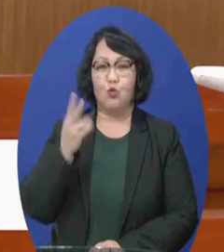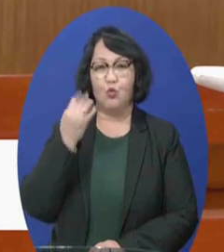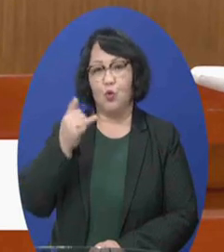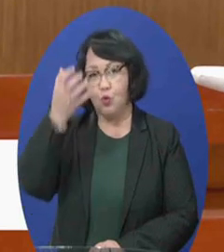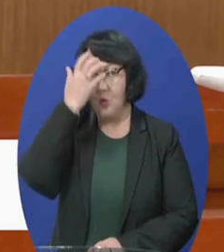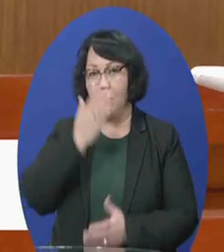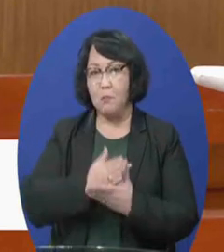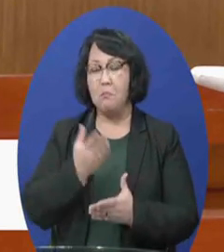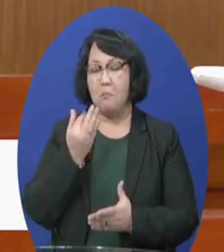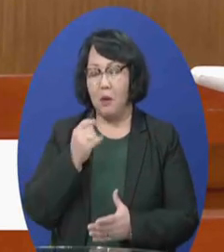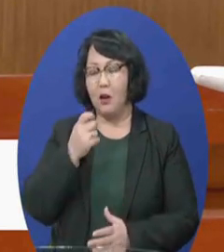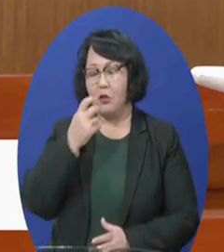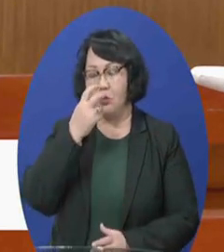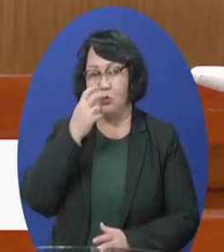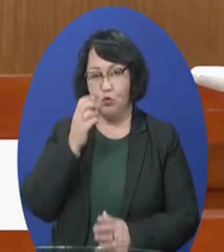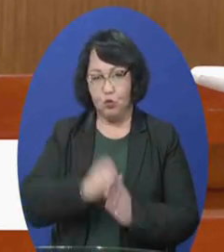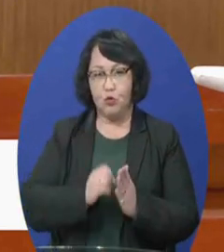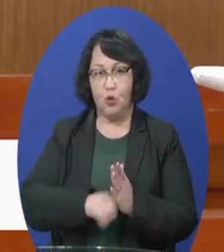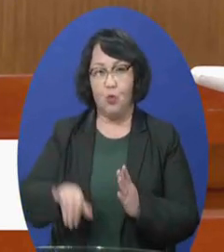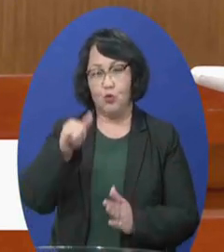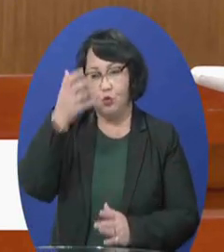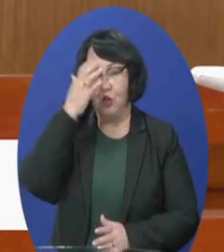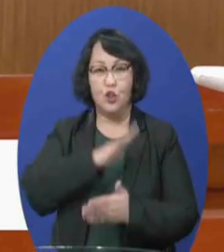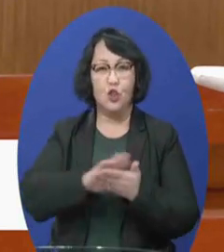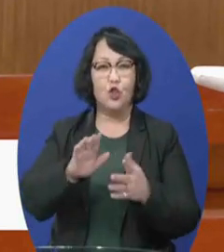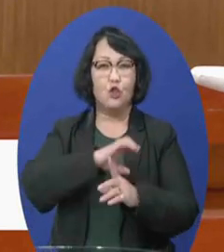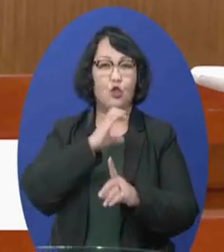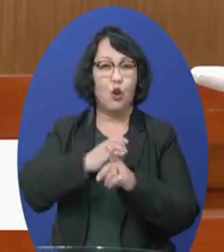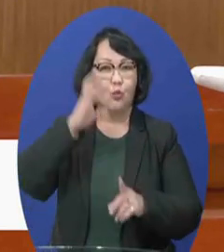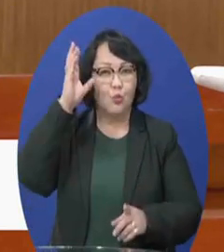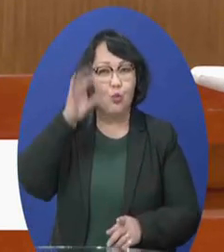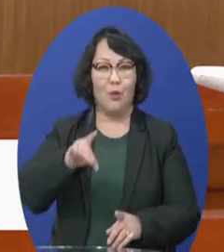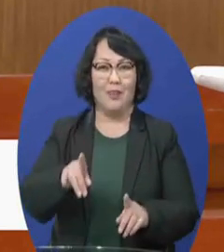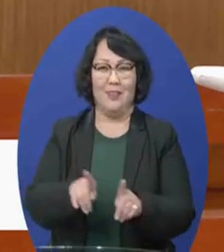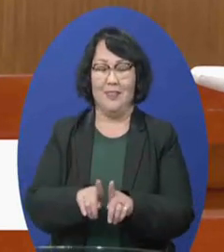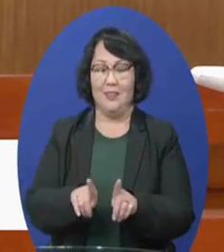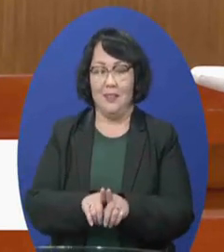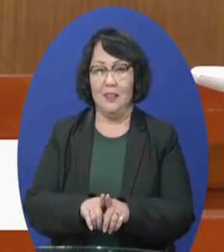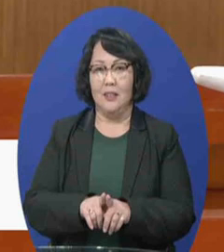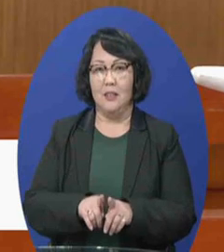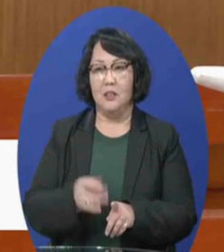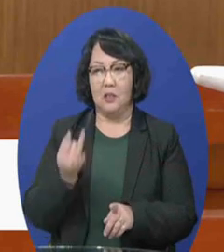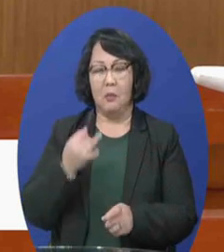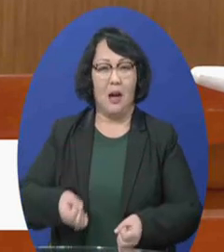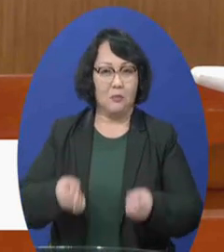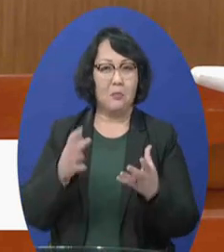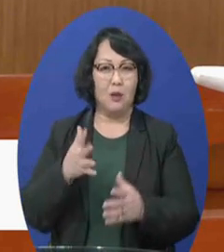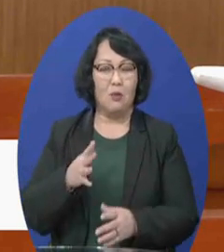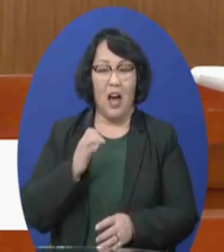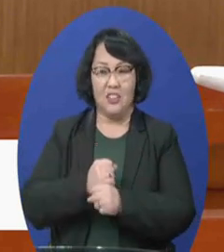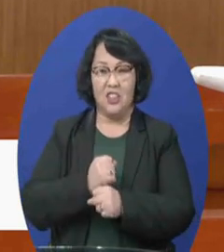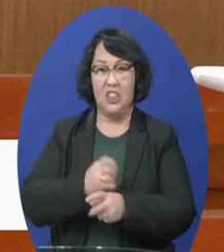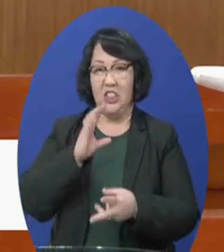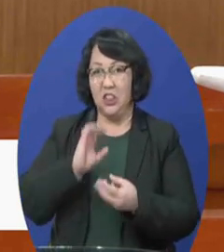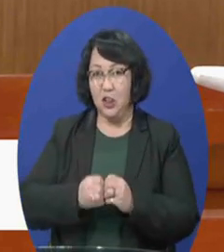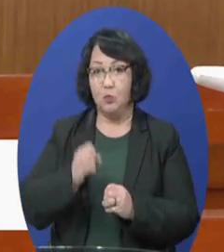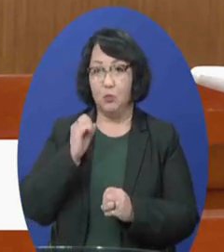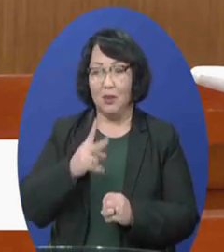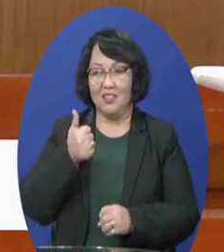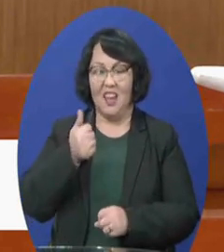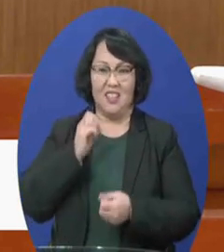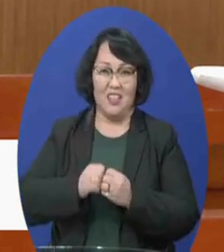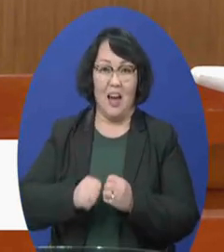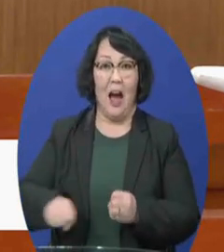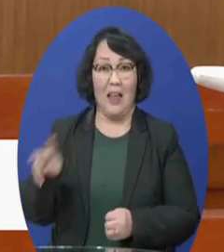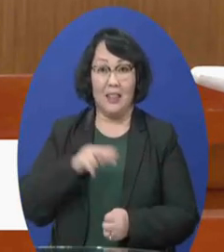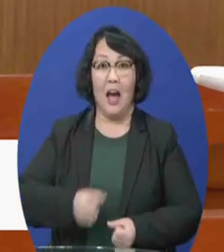Магадгүй энэ Монголын улс төрд шил соёлыг оруулж ирж байгааг ч үгүйсэхгүй. Ажил хийсэн бол хийсэн шиг хийдэг. Алдаа гаргасан